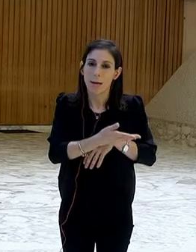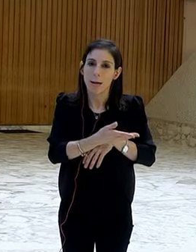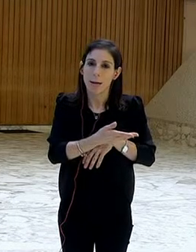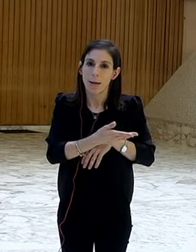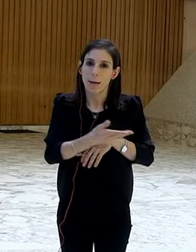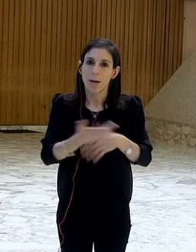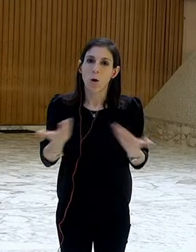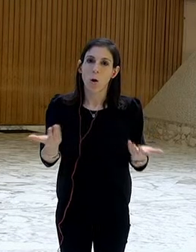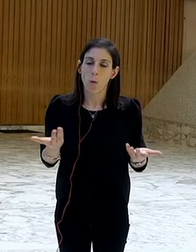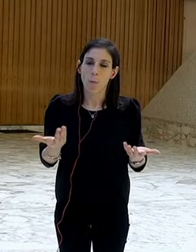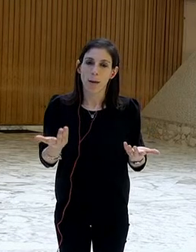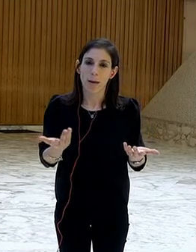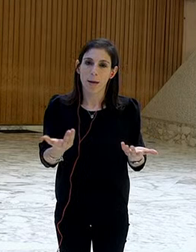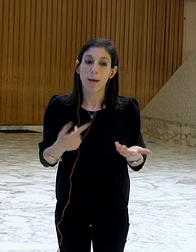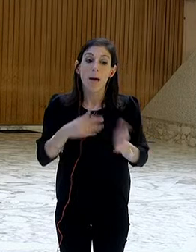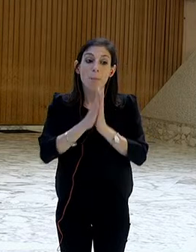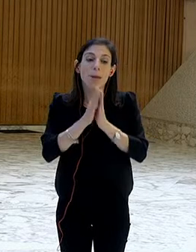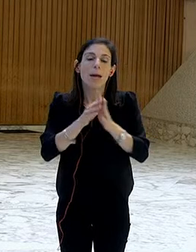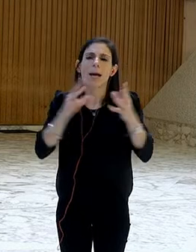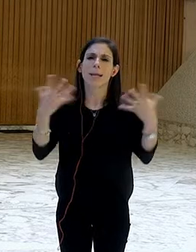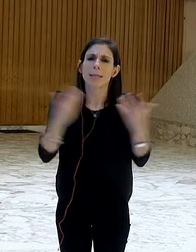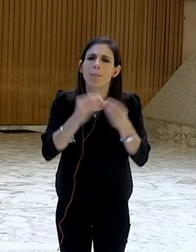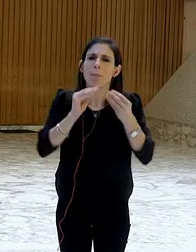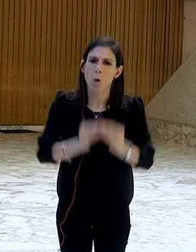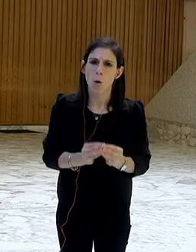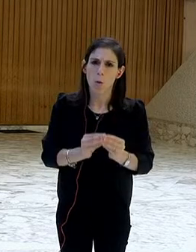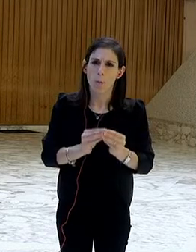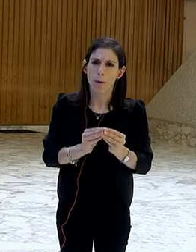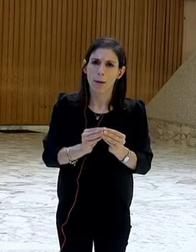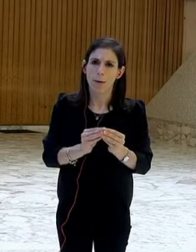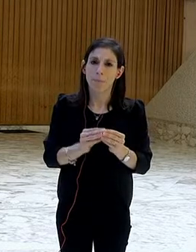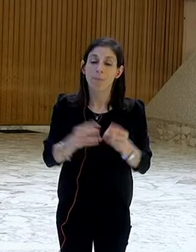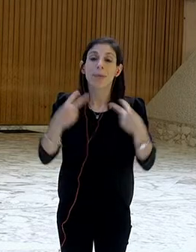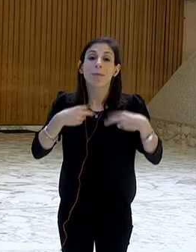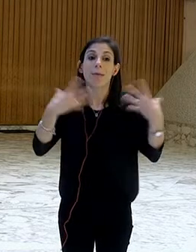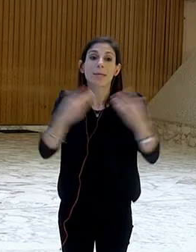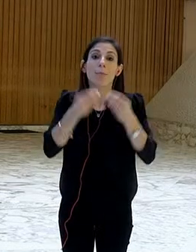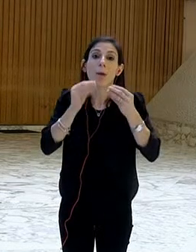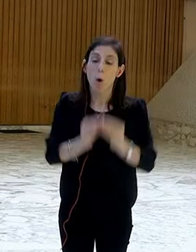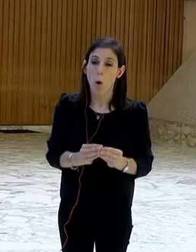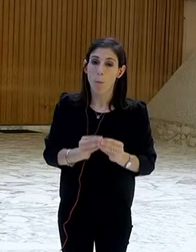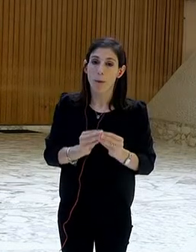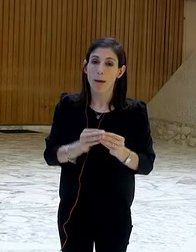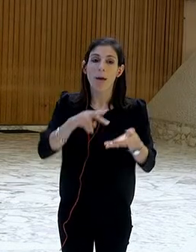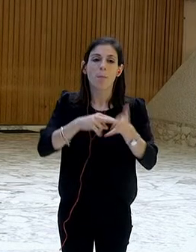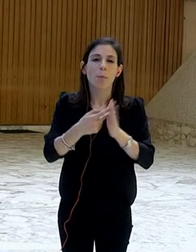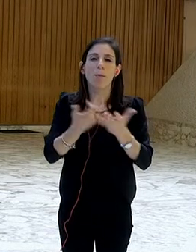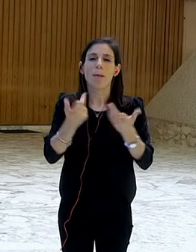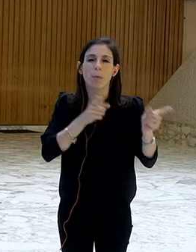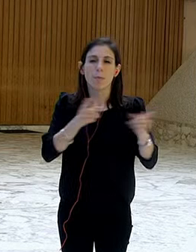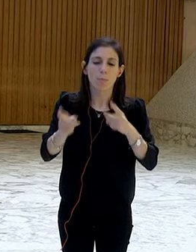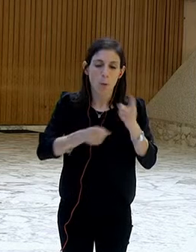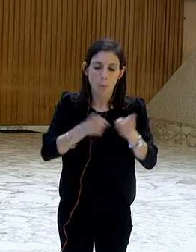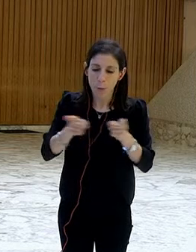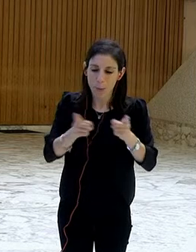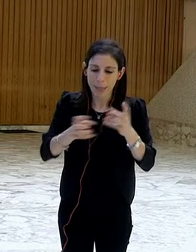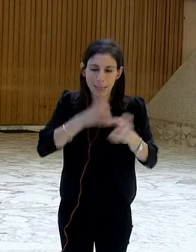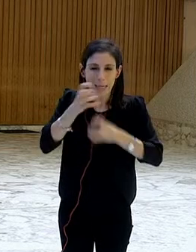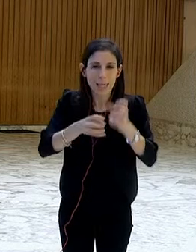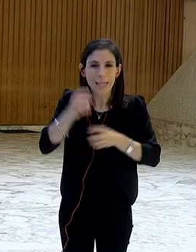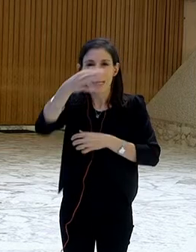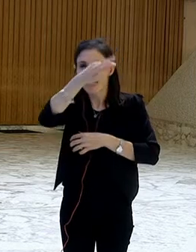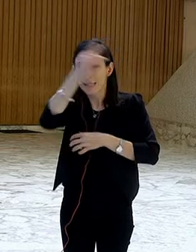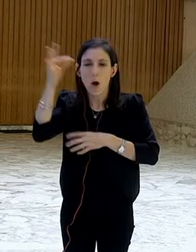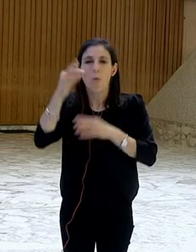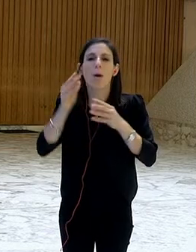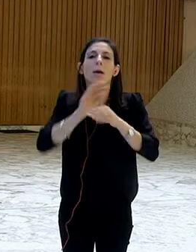l'autre? 4. Comment vivre ensemble et surmonter les moments de crise et de traumatisme? De quoi mon mari